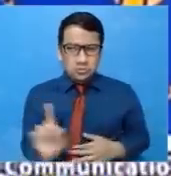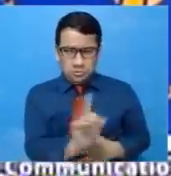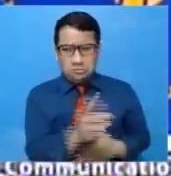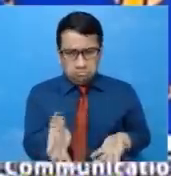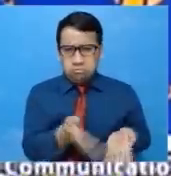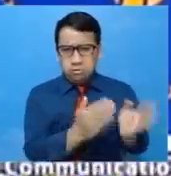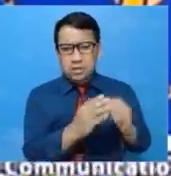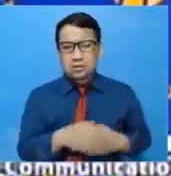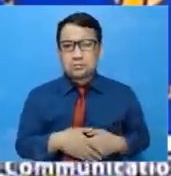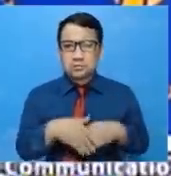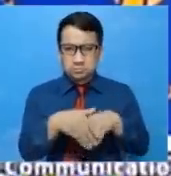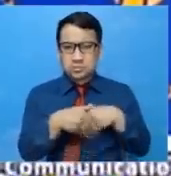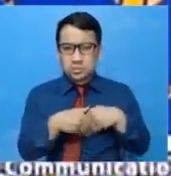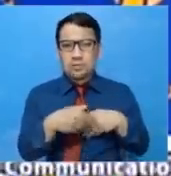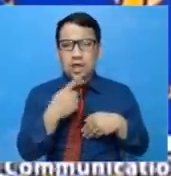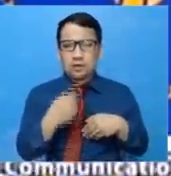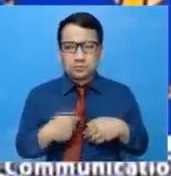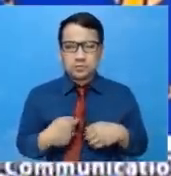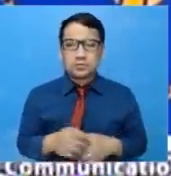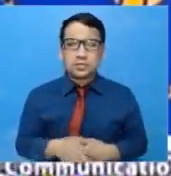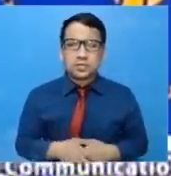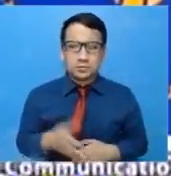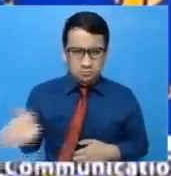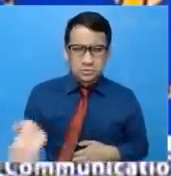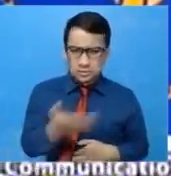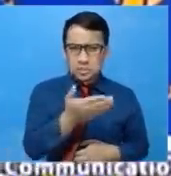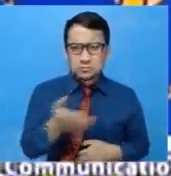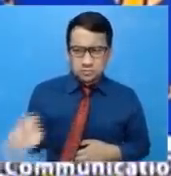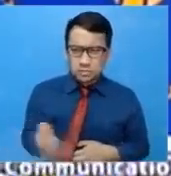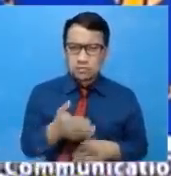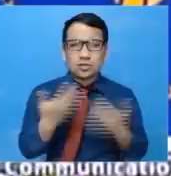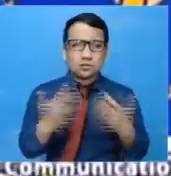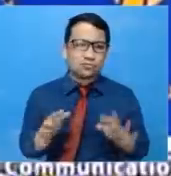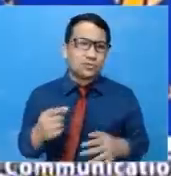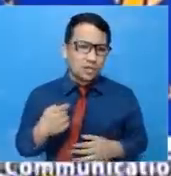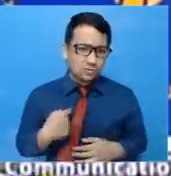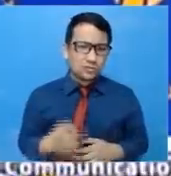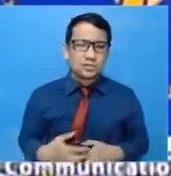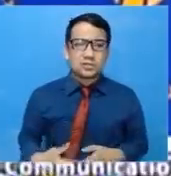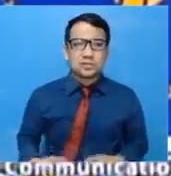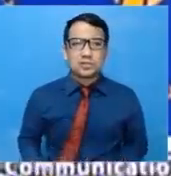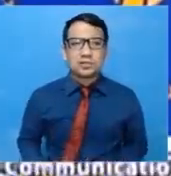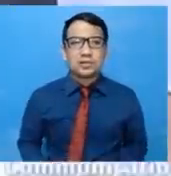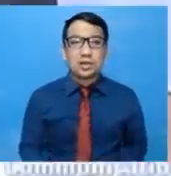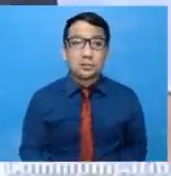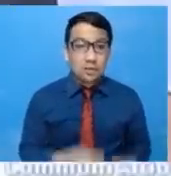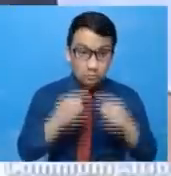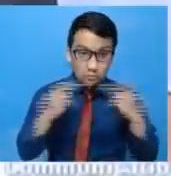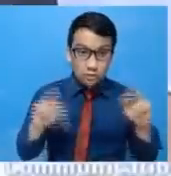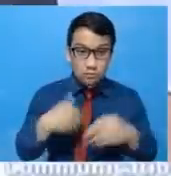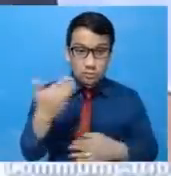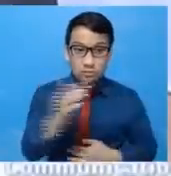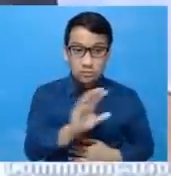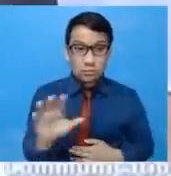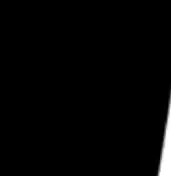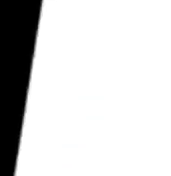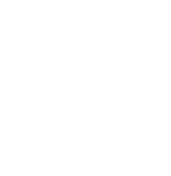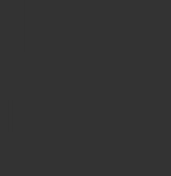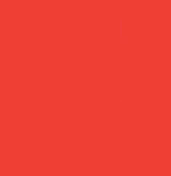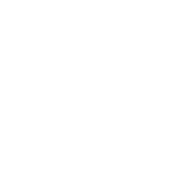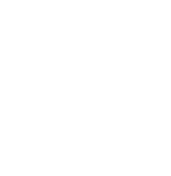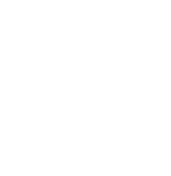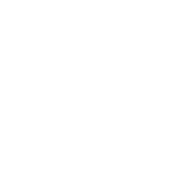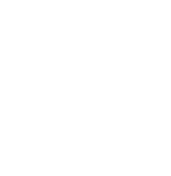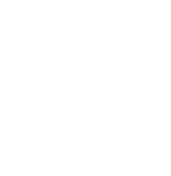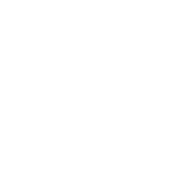Vice President, sila na lang muna kasi tapos na ako. Nagbabalita mula sa frontline, Mean Los Baños, News 5.